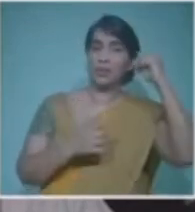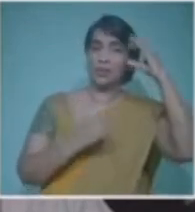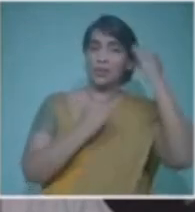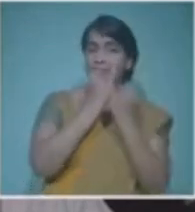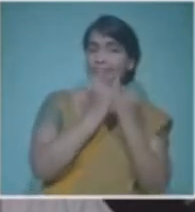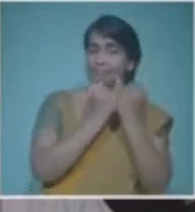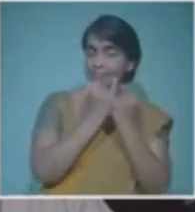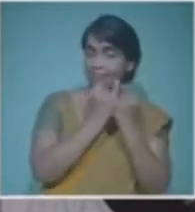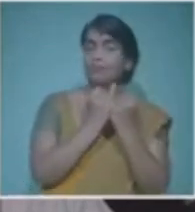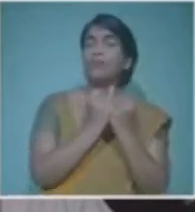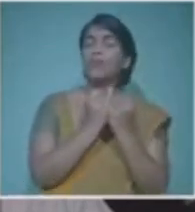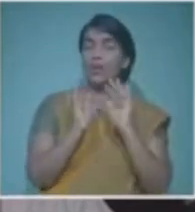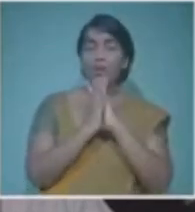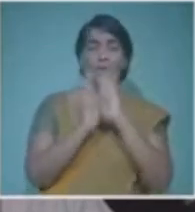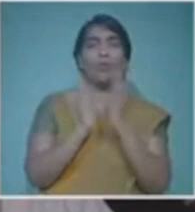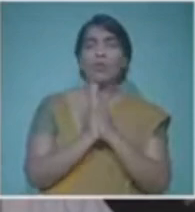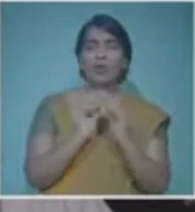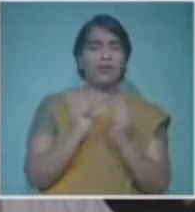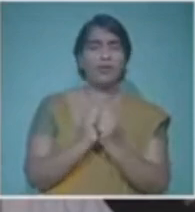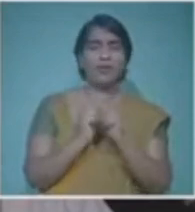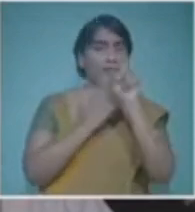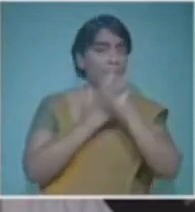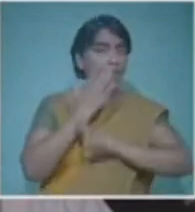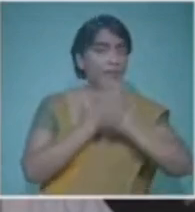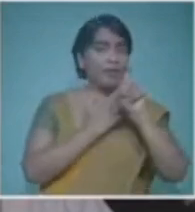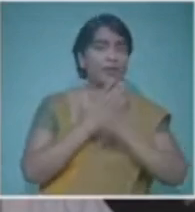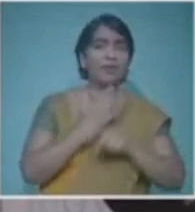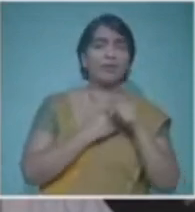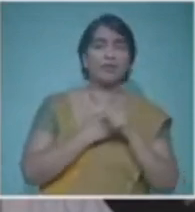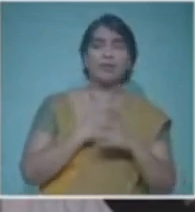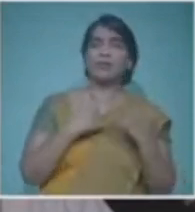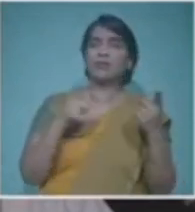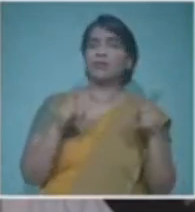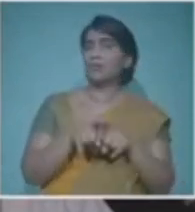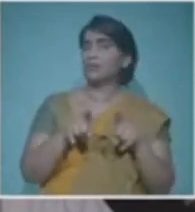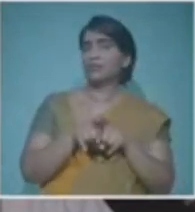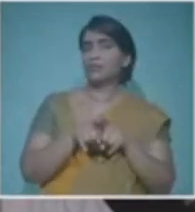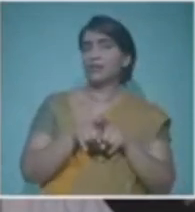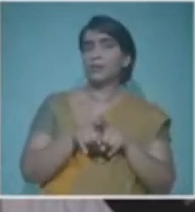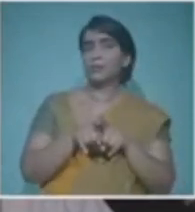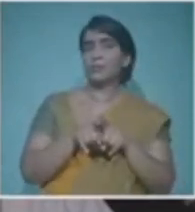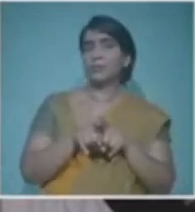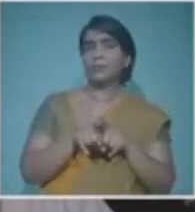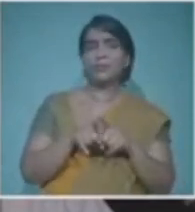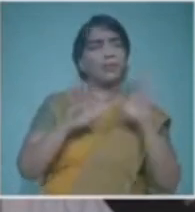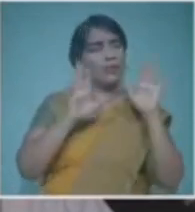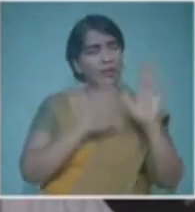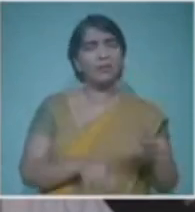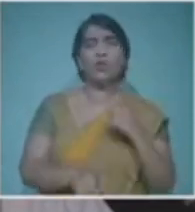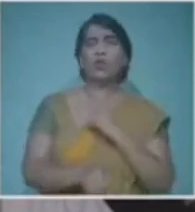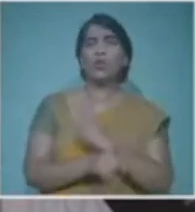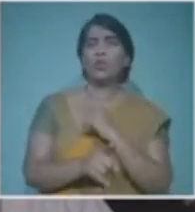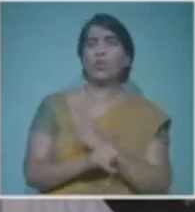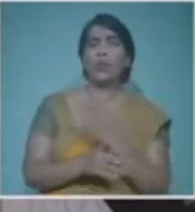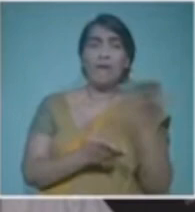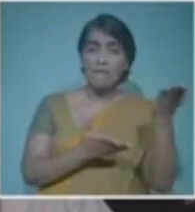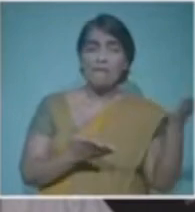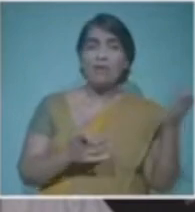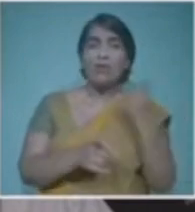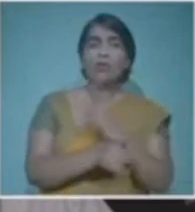ඉලෙක්ට්‍රික් ඉලෙක්ට්‍රොනික මේ වගේ දේවල් වෙල්ඩින් ඒවා ප්ලම්බින් ඒ වගේ දේවල් තිබ්බත් ඒවට ගුරුවරු නැති හින්දා